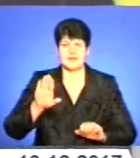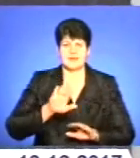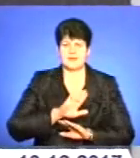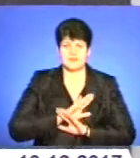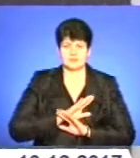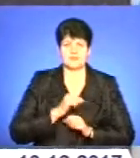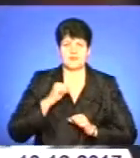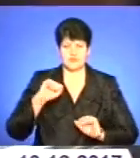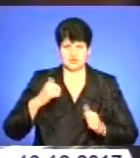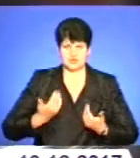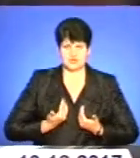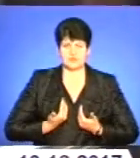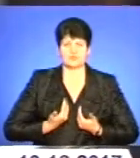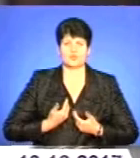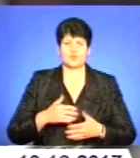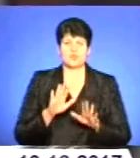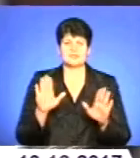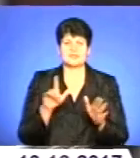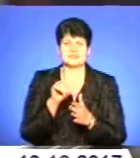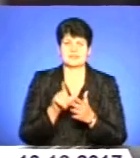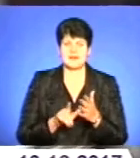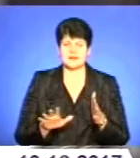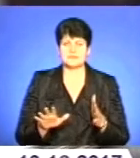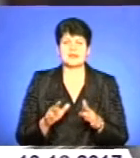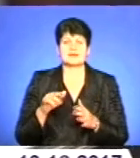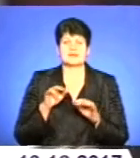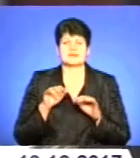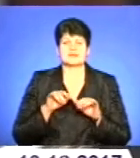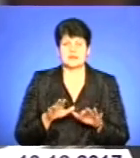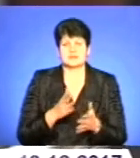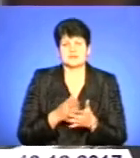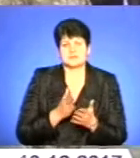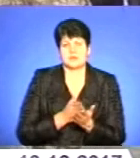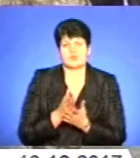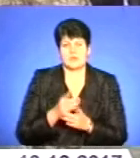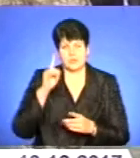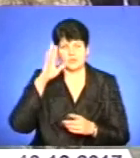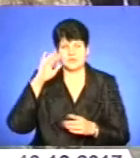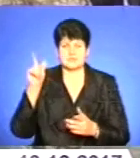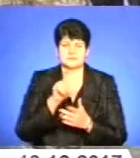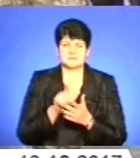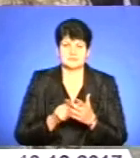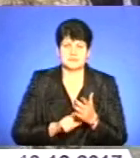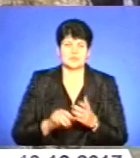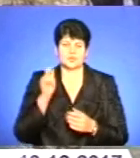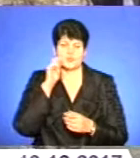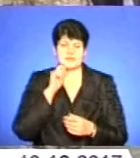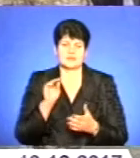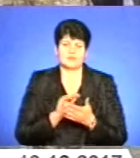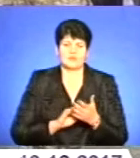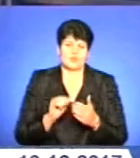у піснях». «Захід» спрямований на популяризацію пісенних творів сучасних українських авторів про щоденні